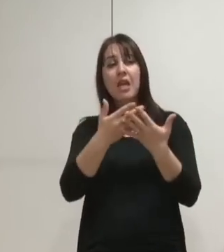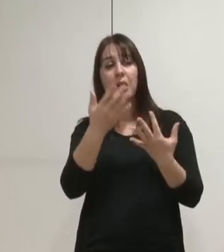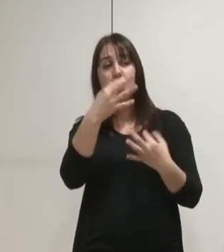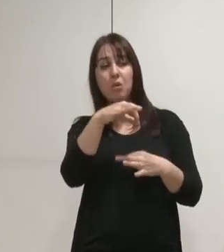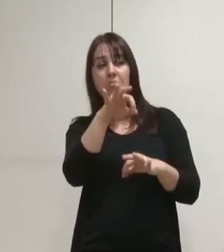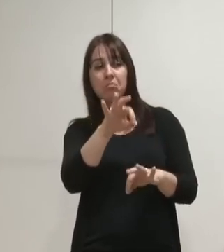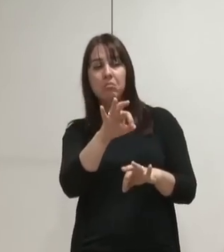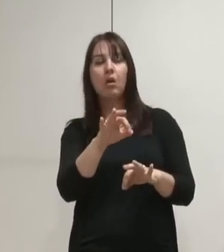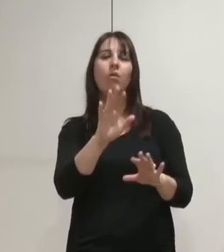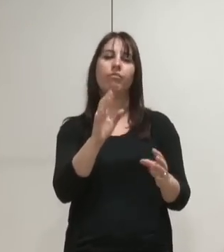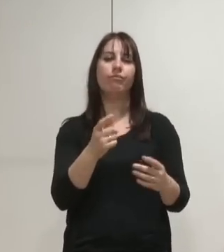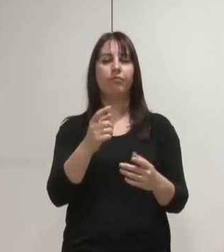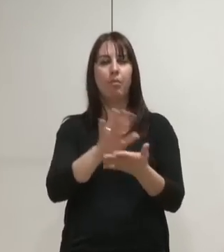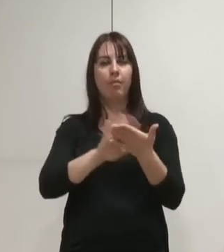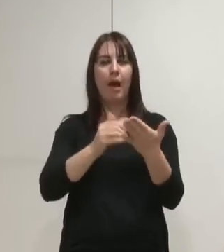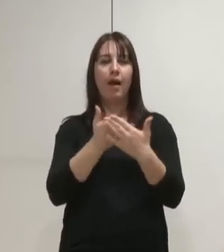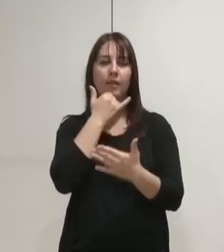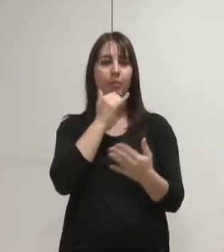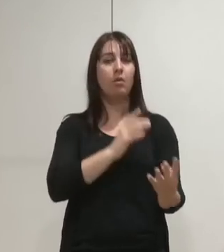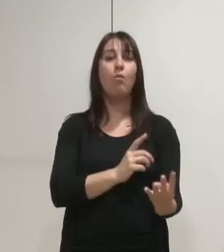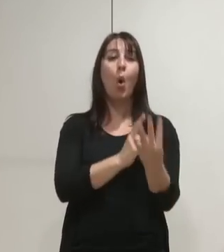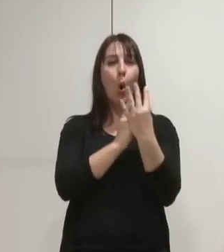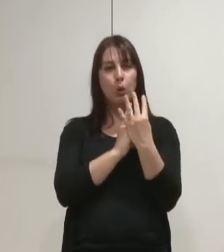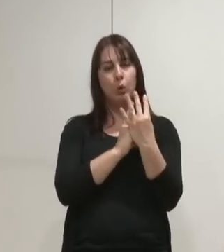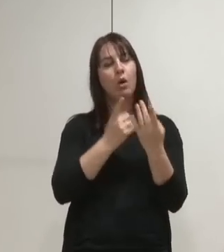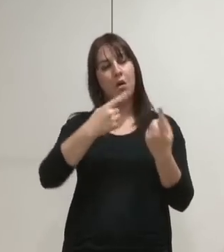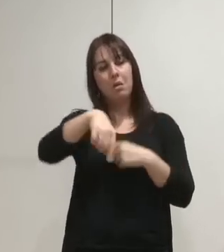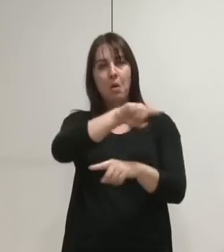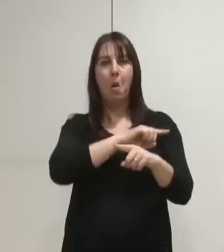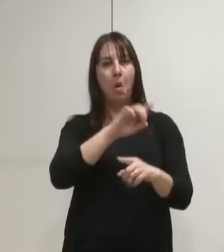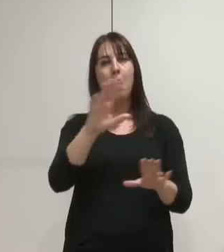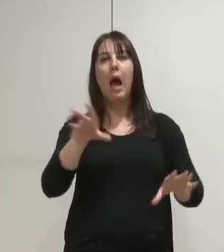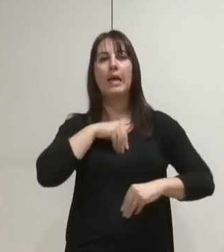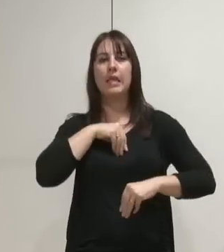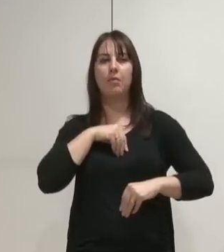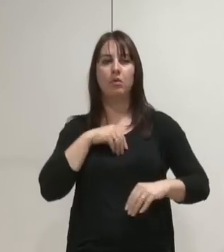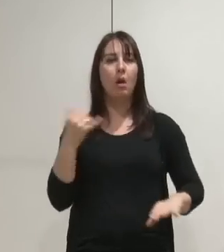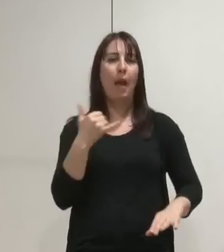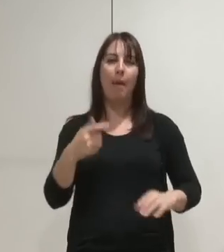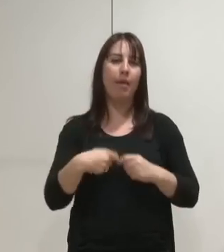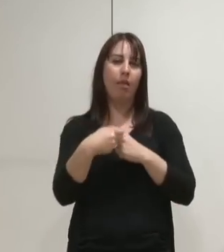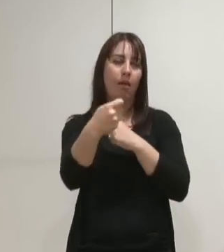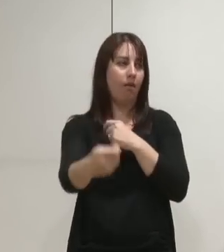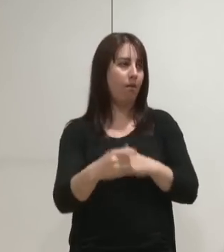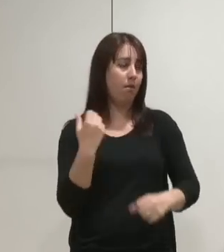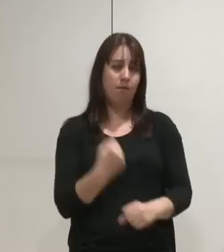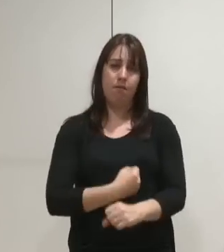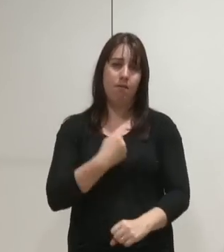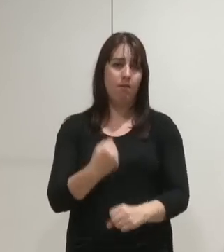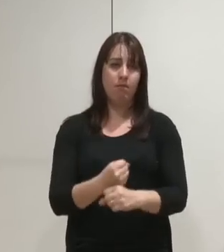été fait et donc je je vais pas m'attarder plus longtemps je pense que ça montre que quand on travaille